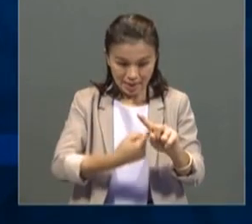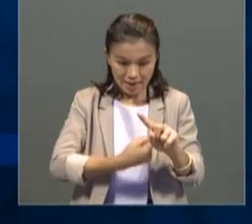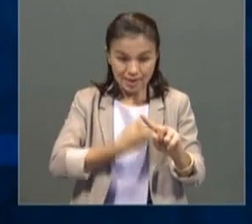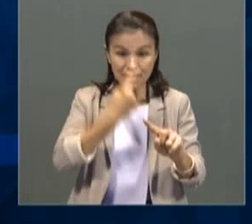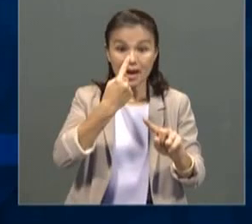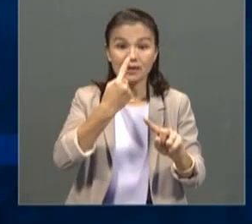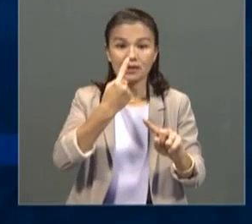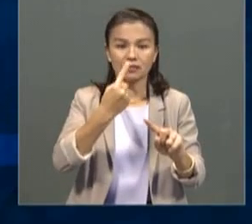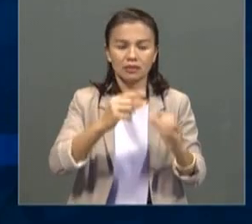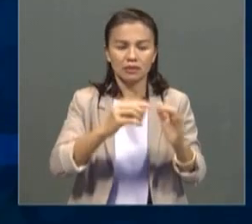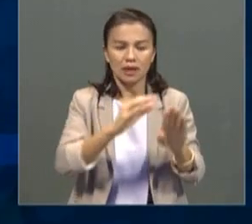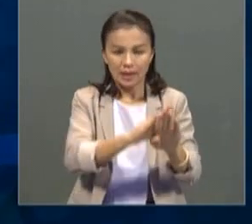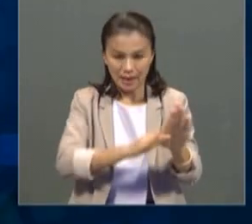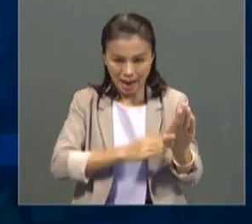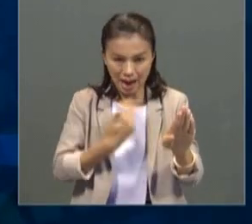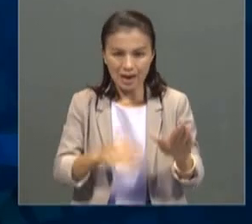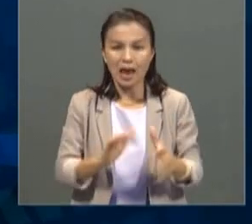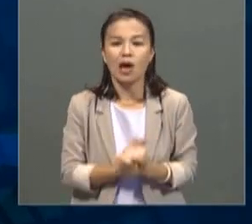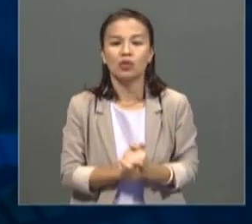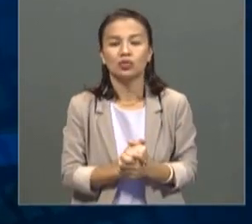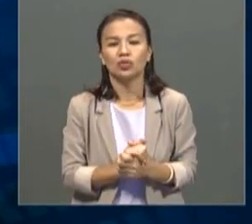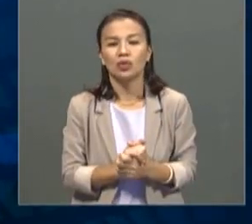ตลาดดีๆบ่เนาะโจ